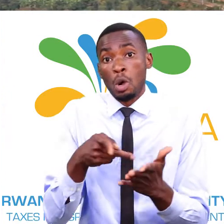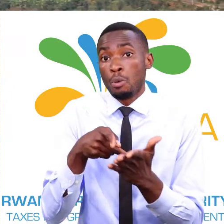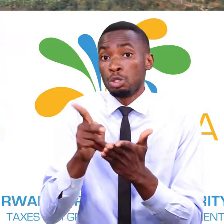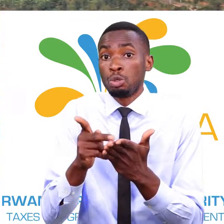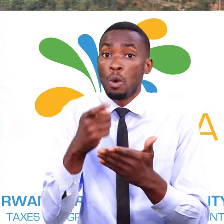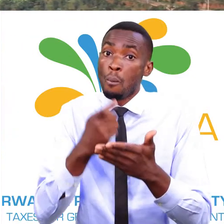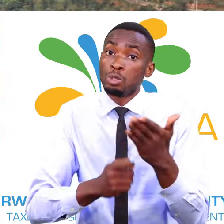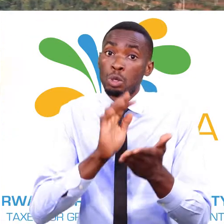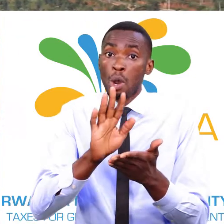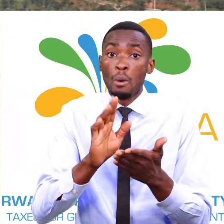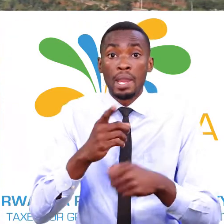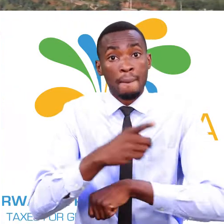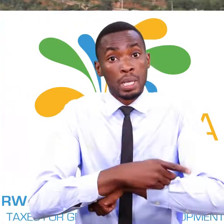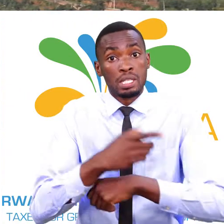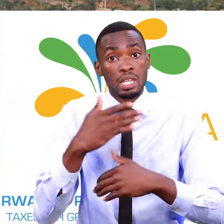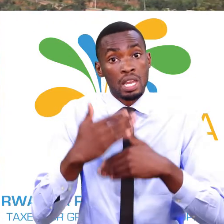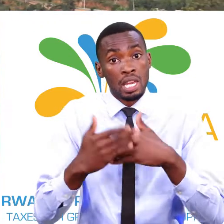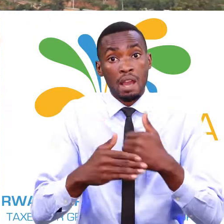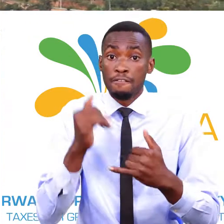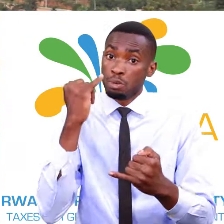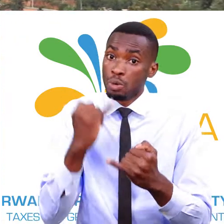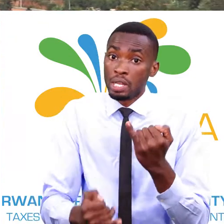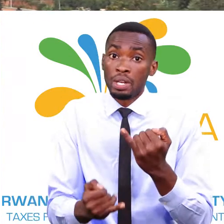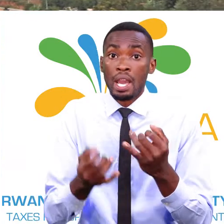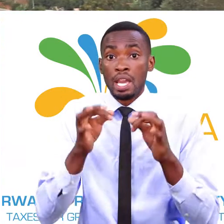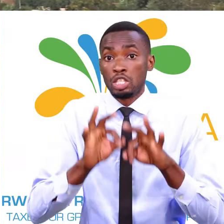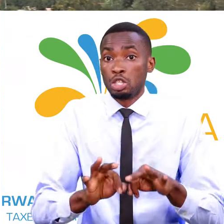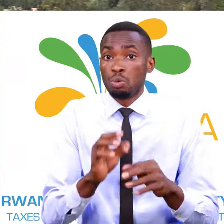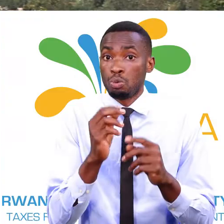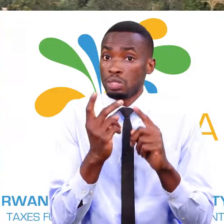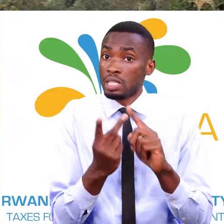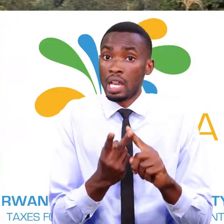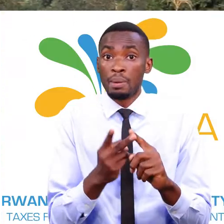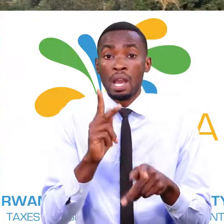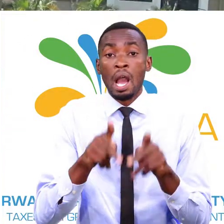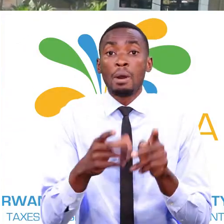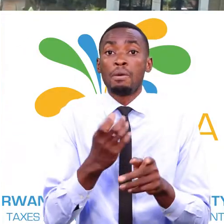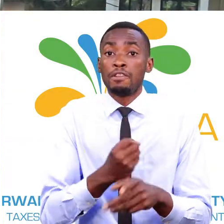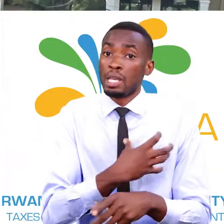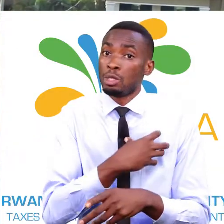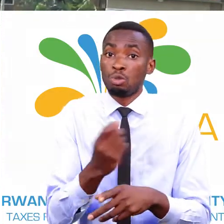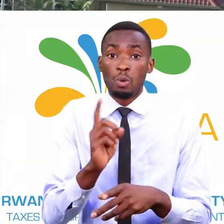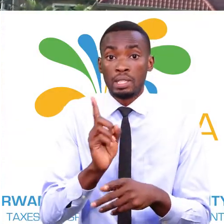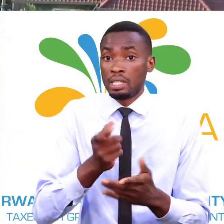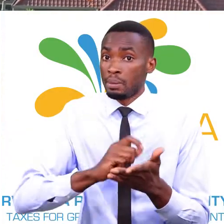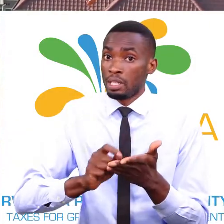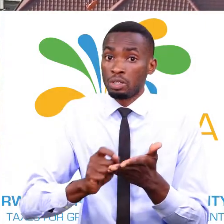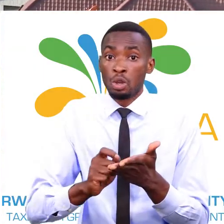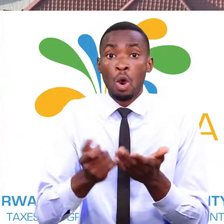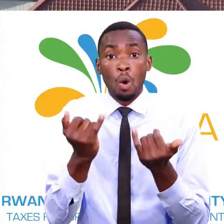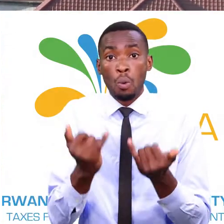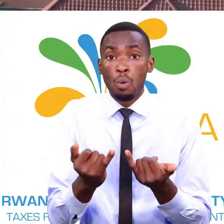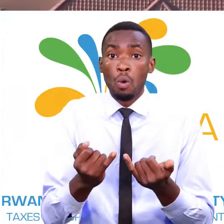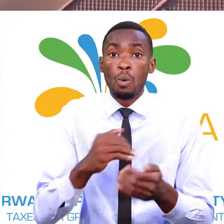umusoro wawe kandi iminsi yegereje. Icya kabiri, wari uzi ko abari bafite imitungo yabo batandikishije ikigo